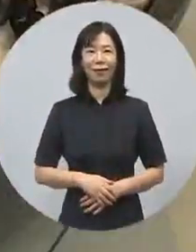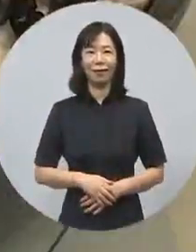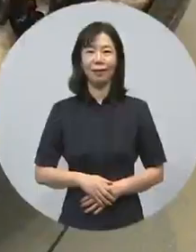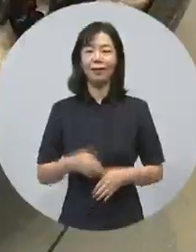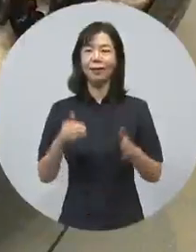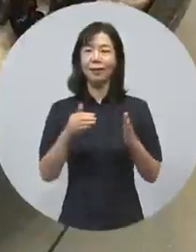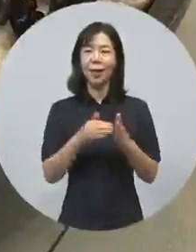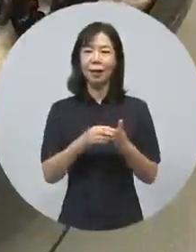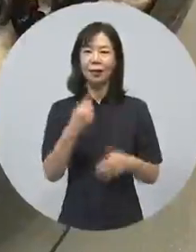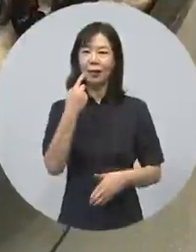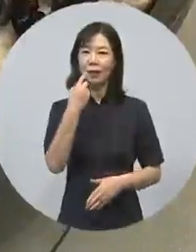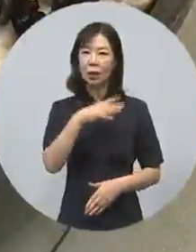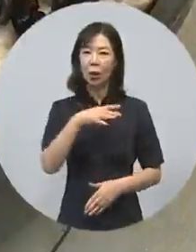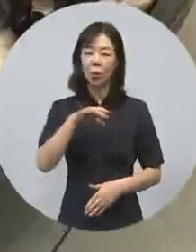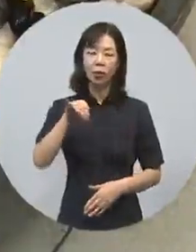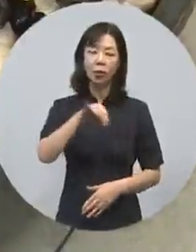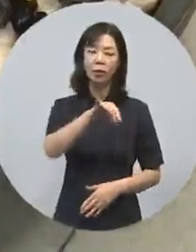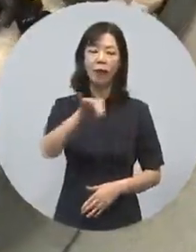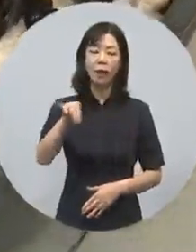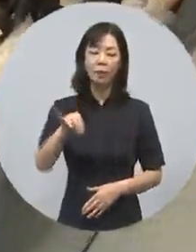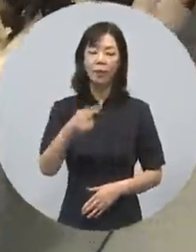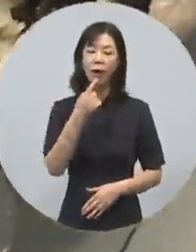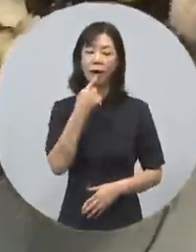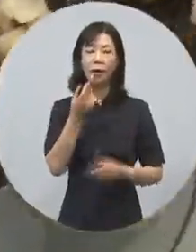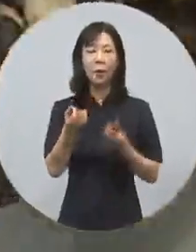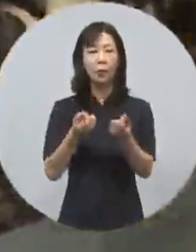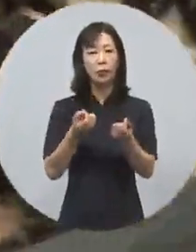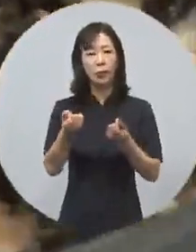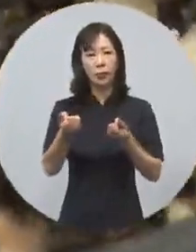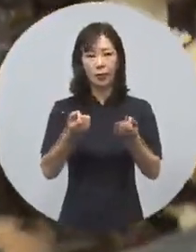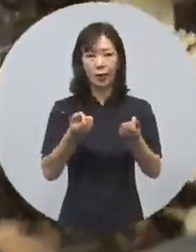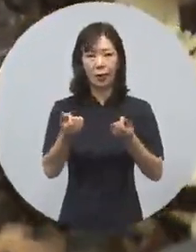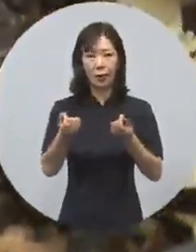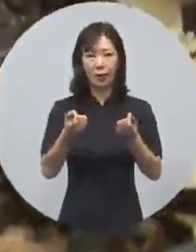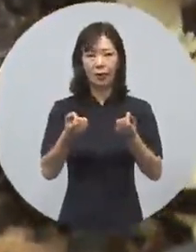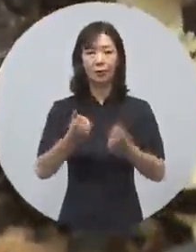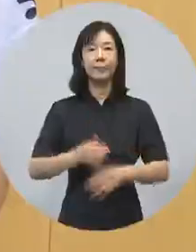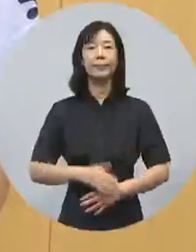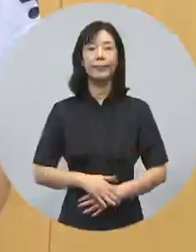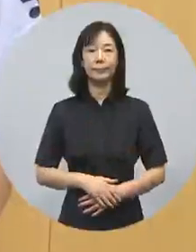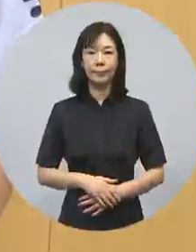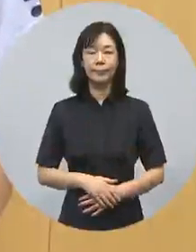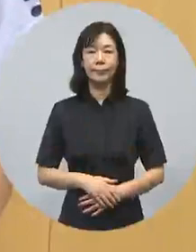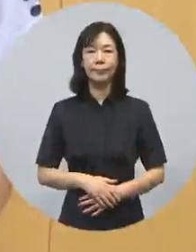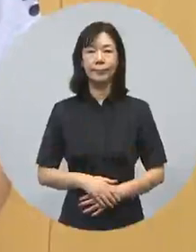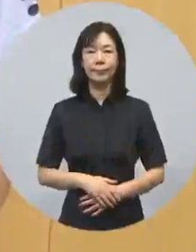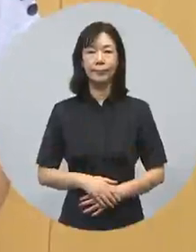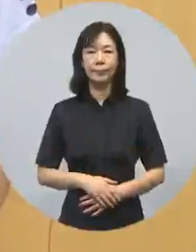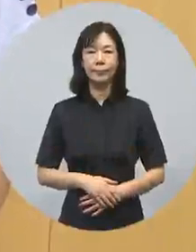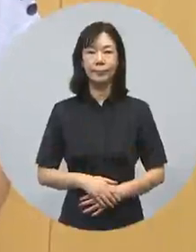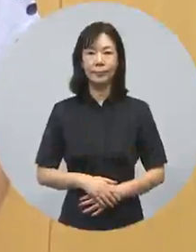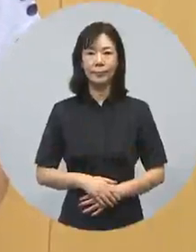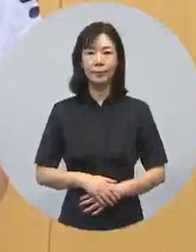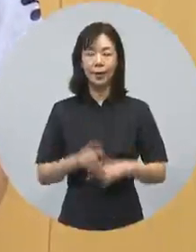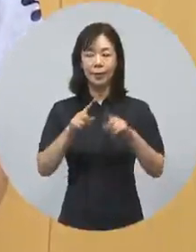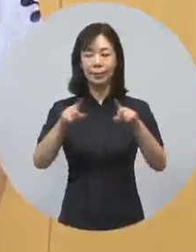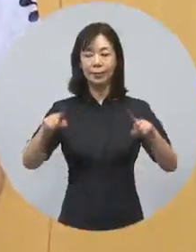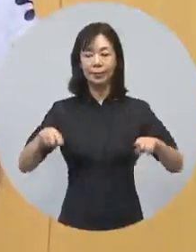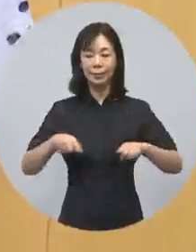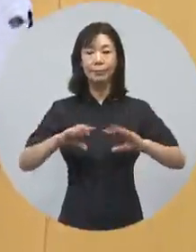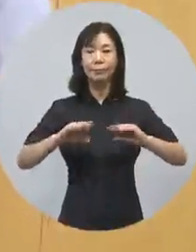最後に塩ひとつまみを加え味を整えます。 次に春巻きを巻いていきます。は